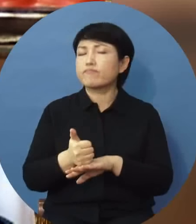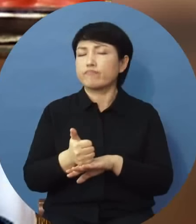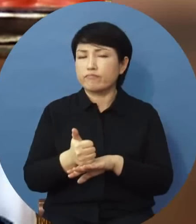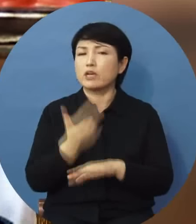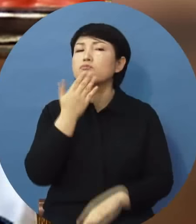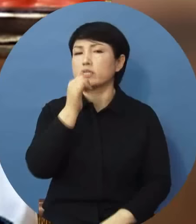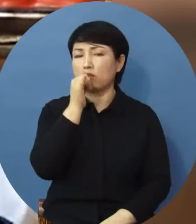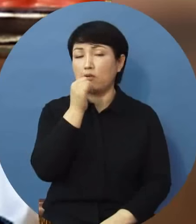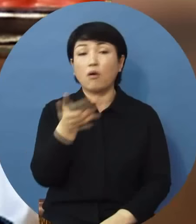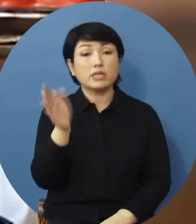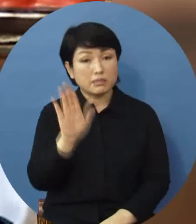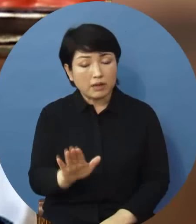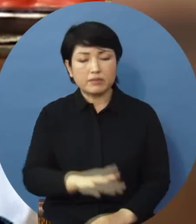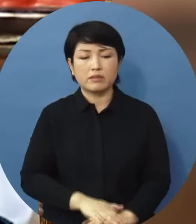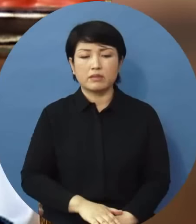그러나